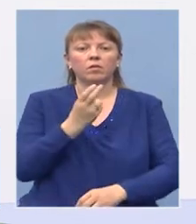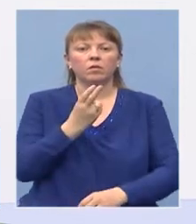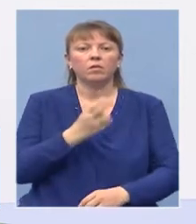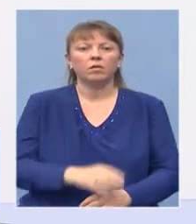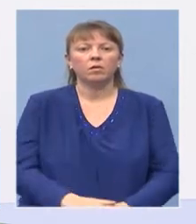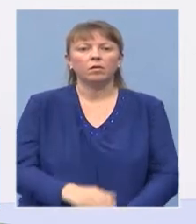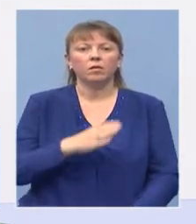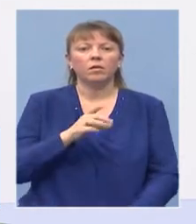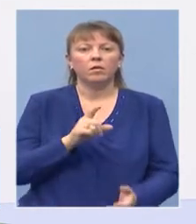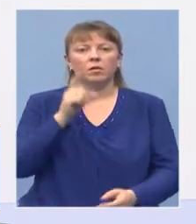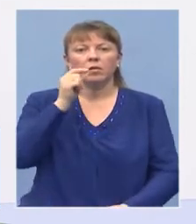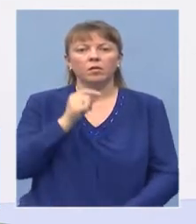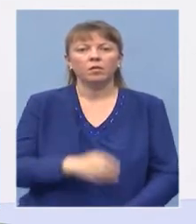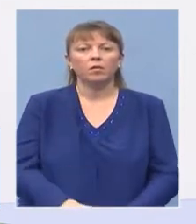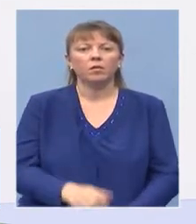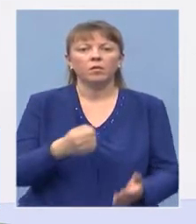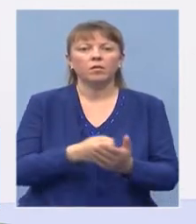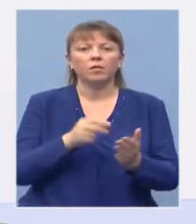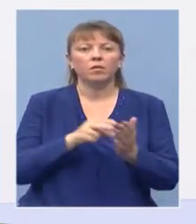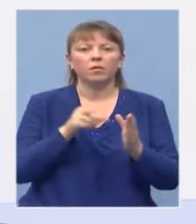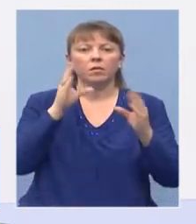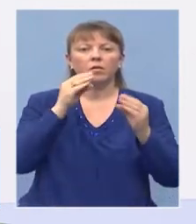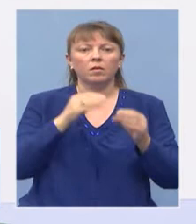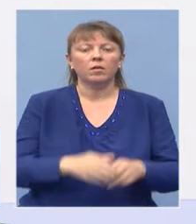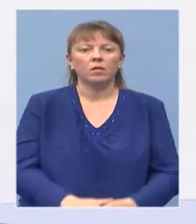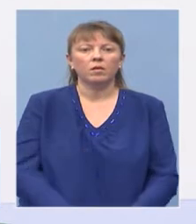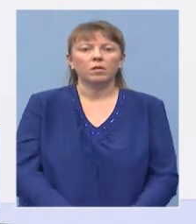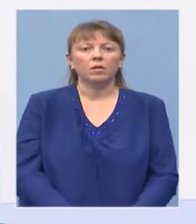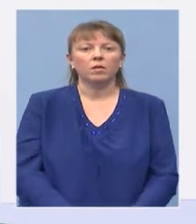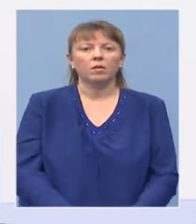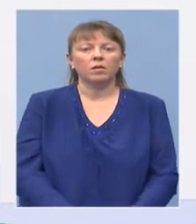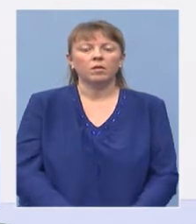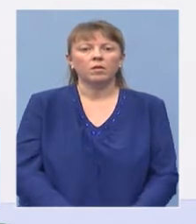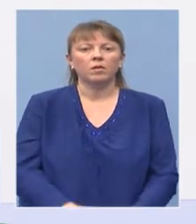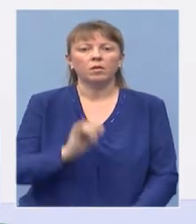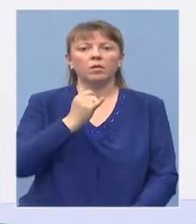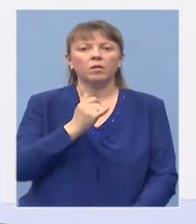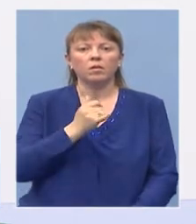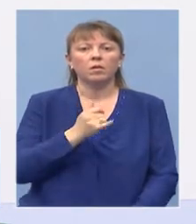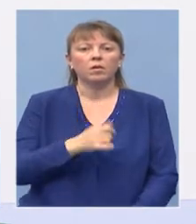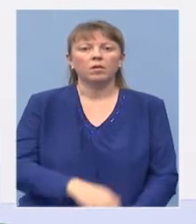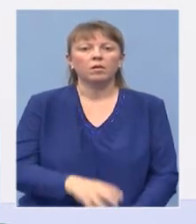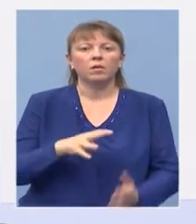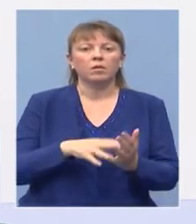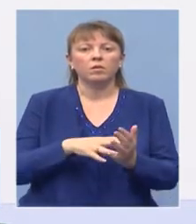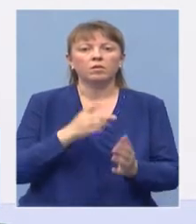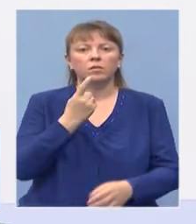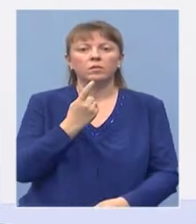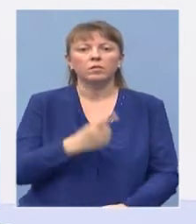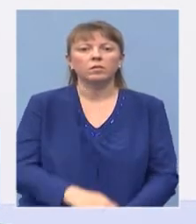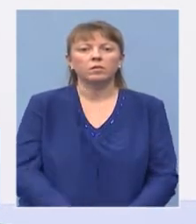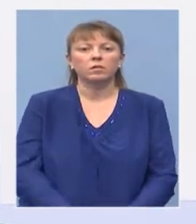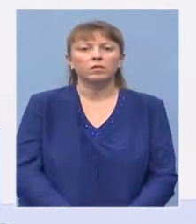с понедельника по пятницу до 8 часов вечера, а также в субботу с 9 до часу.